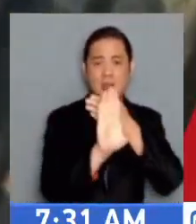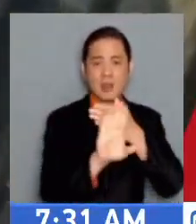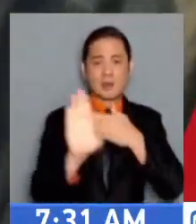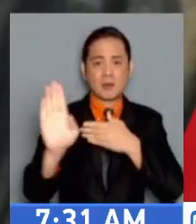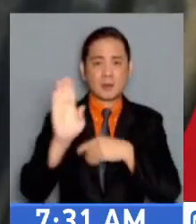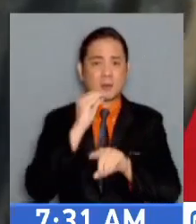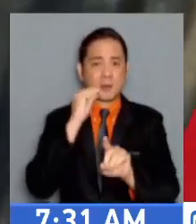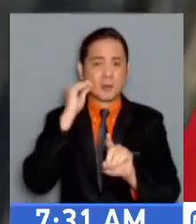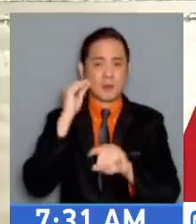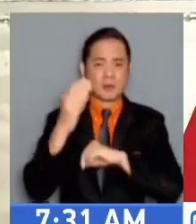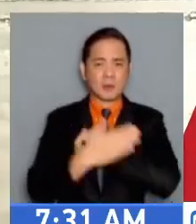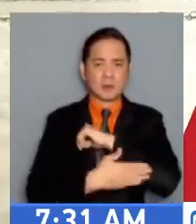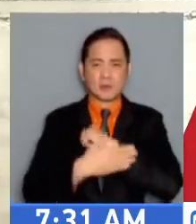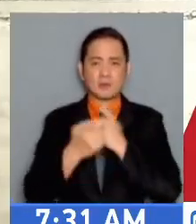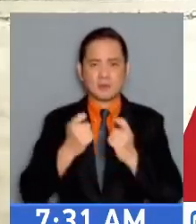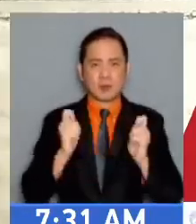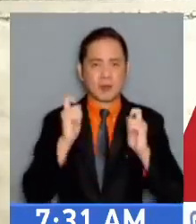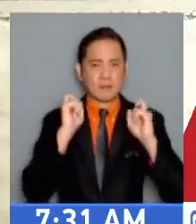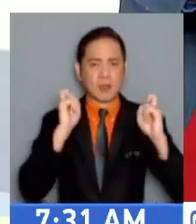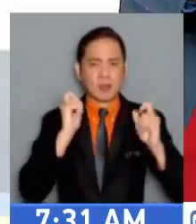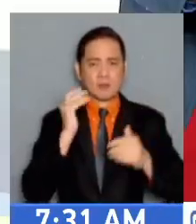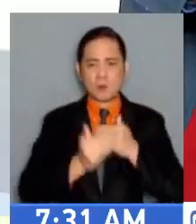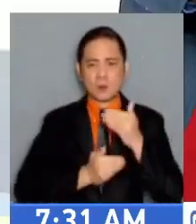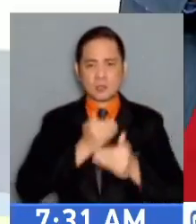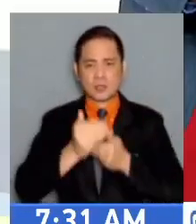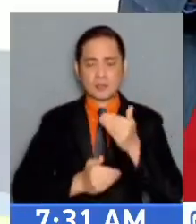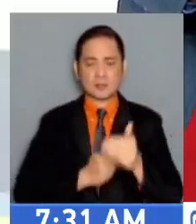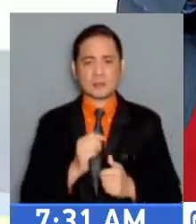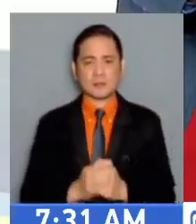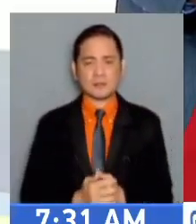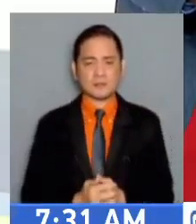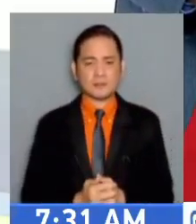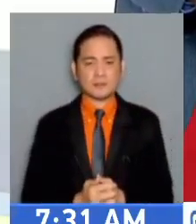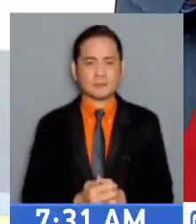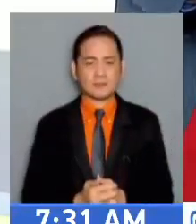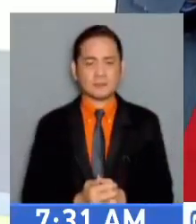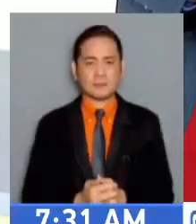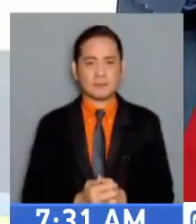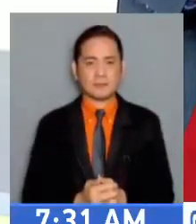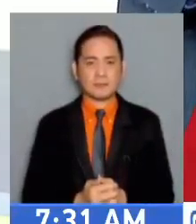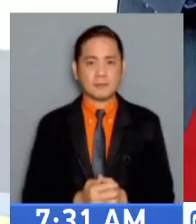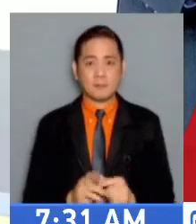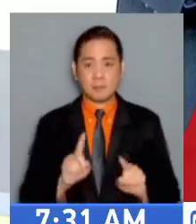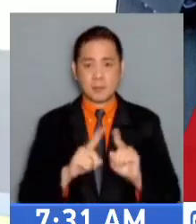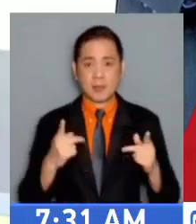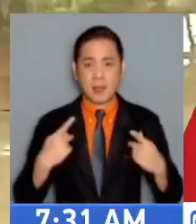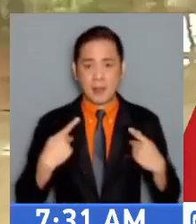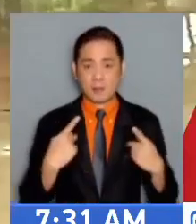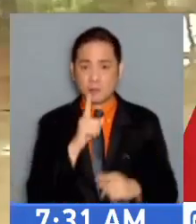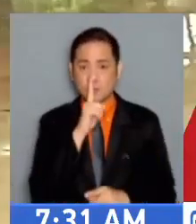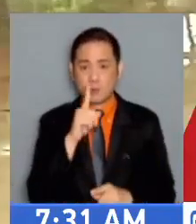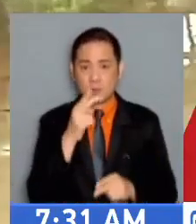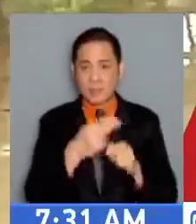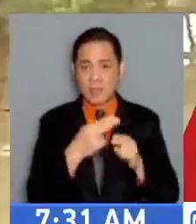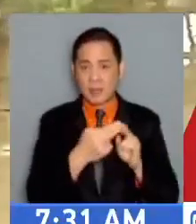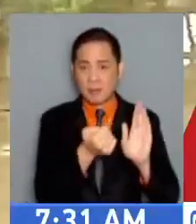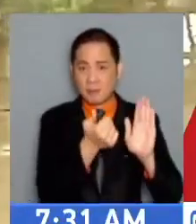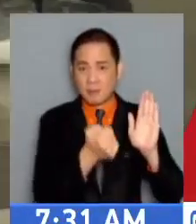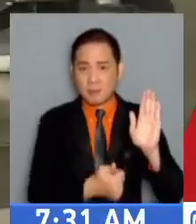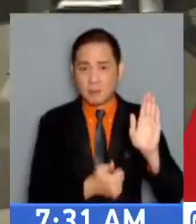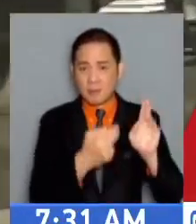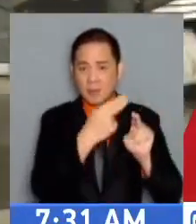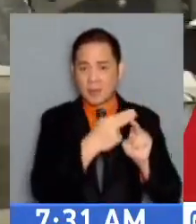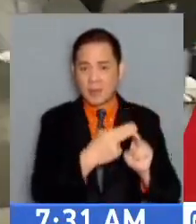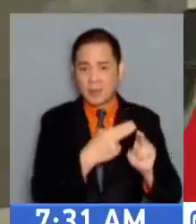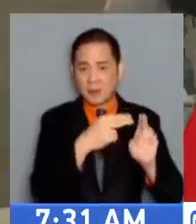facility. O baka dyan yung ano, sinasabing para mawala sa blacklist, hindi naman? I don't think so po. But yung balita